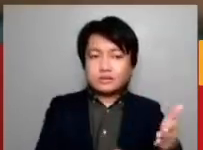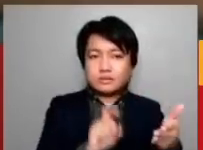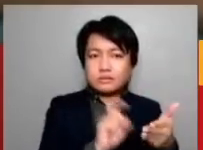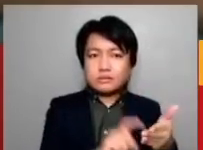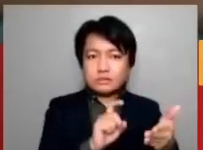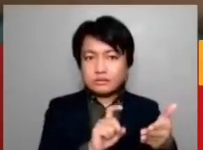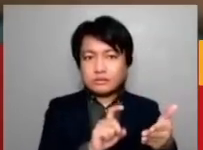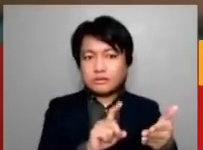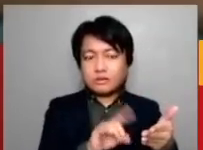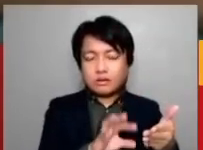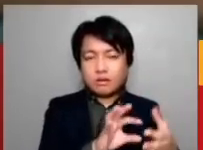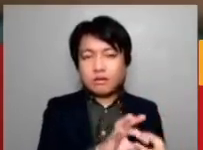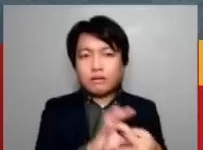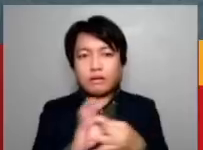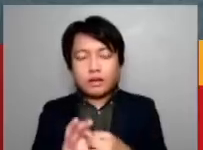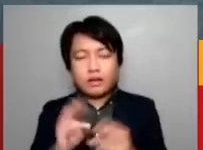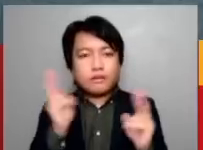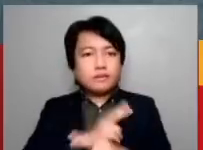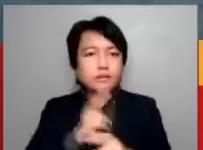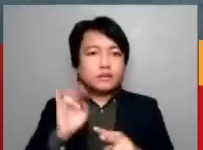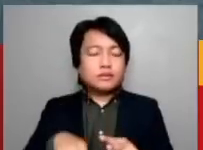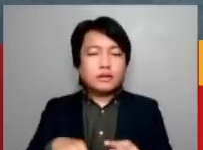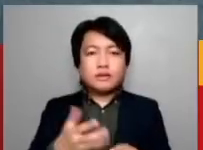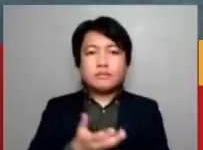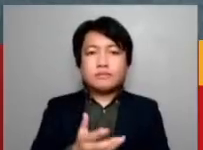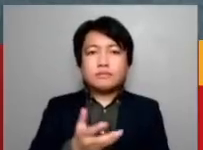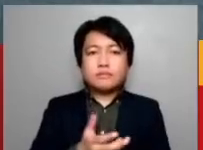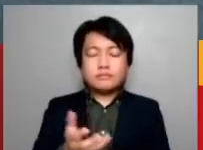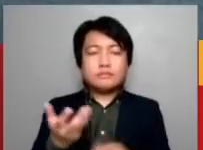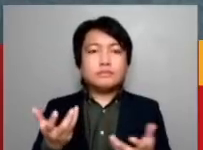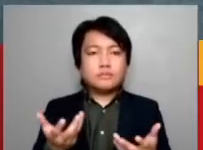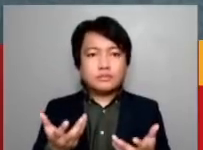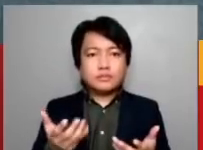na ang nasa likod pala nito ay nag-auto-debit sa GCash.